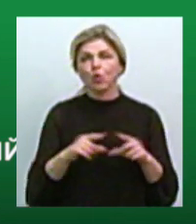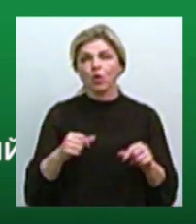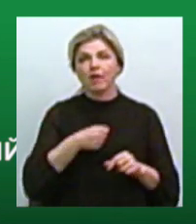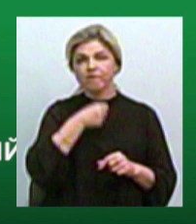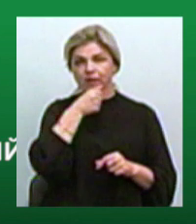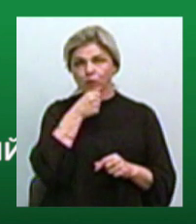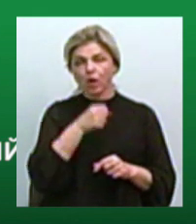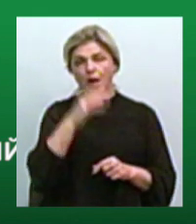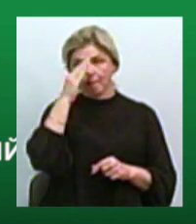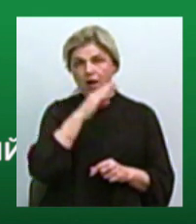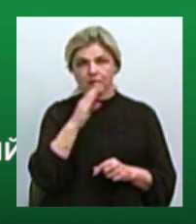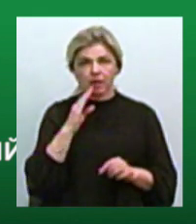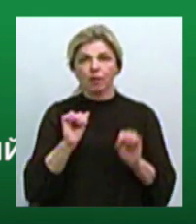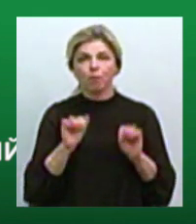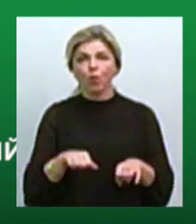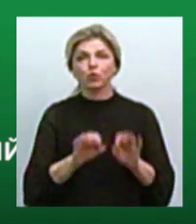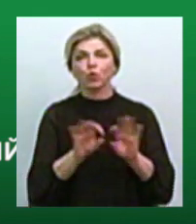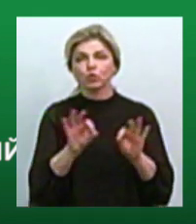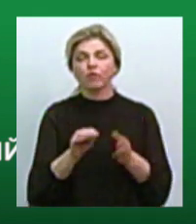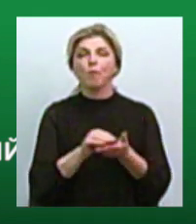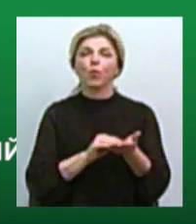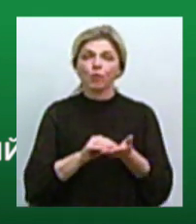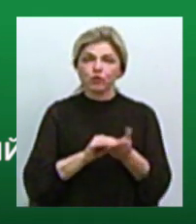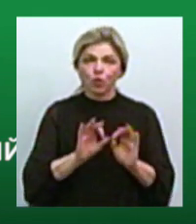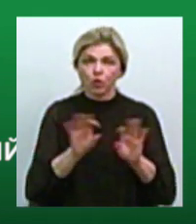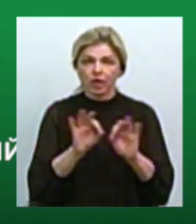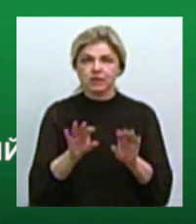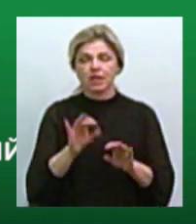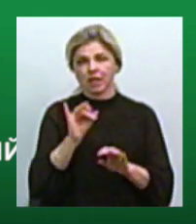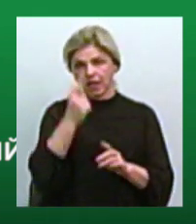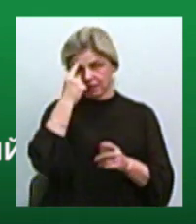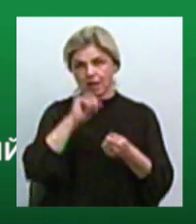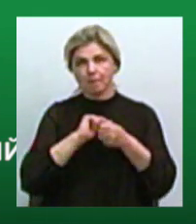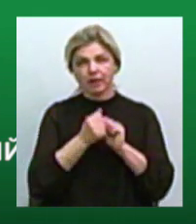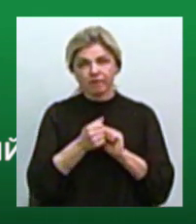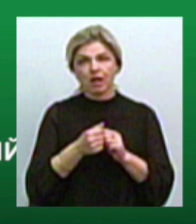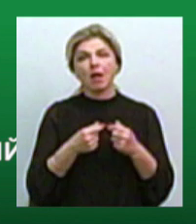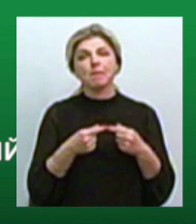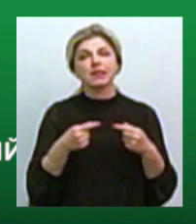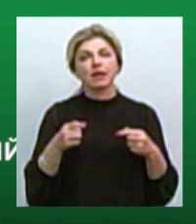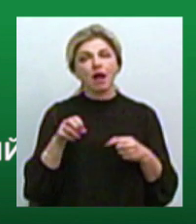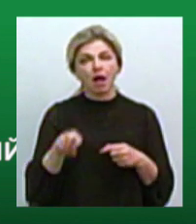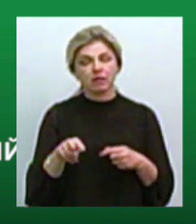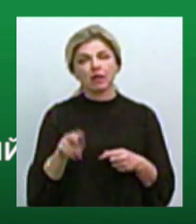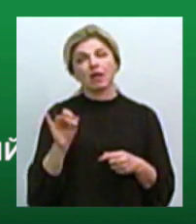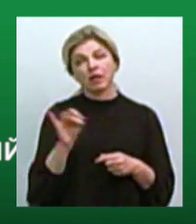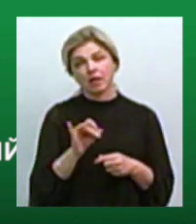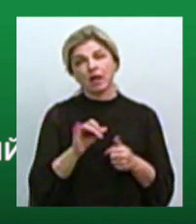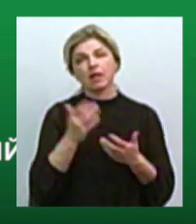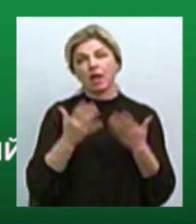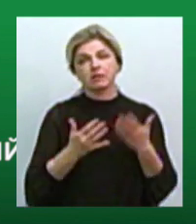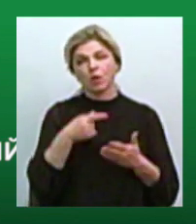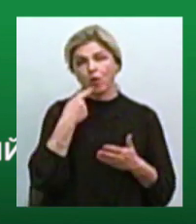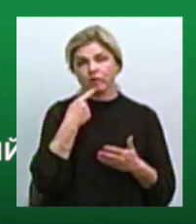батьки можуть розповісти, повторити, закріпити матеріал. Крім того, якщо говорити